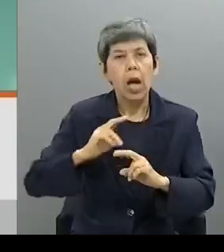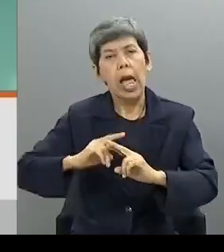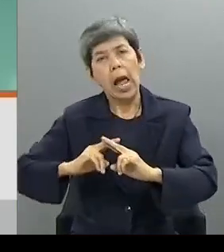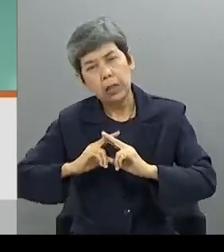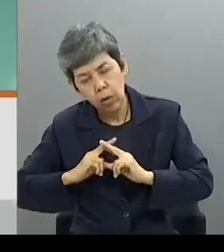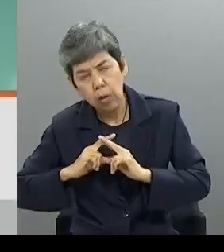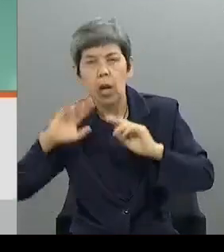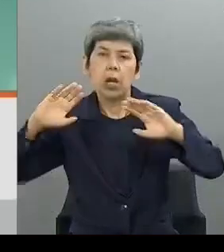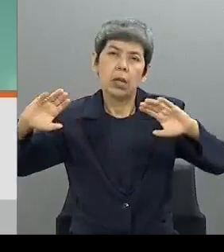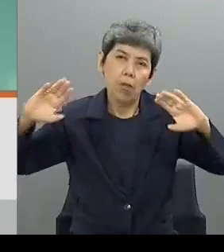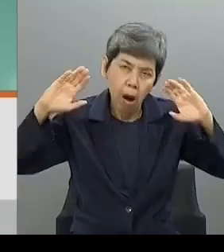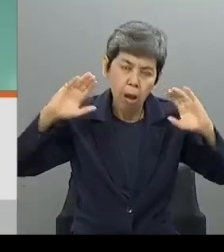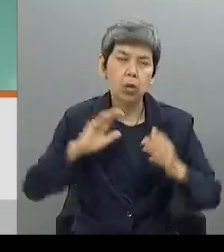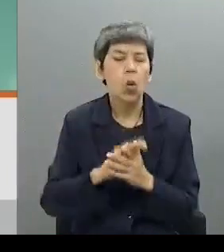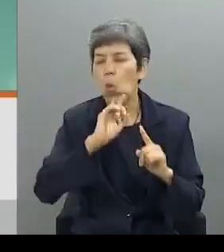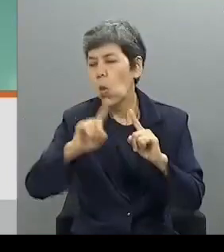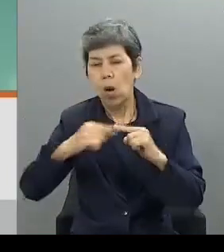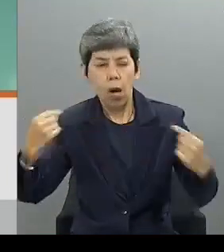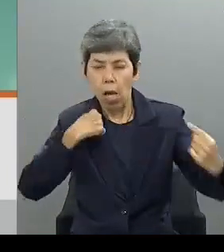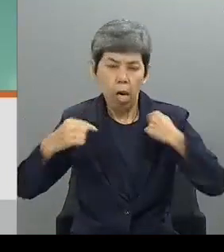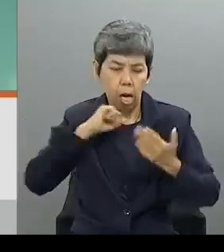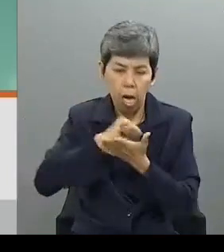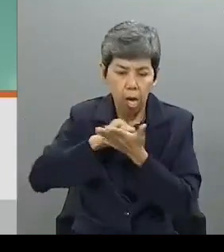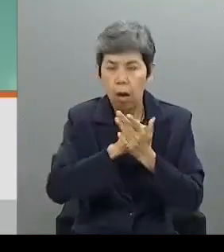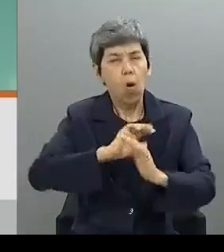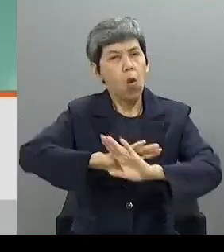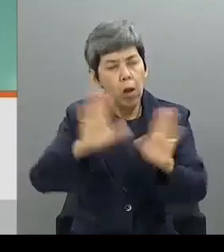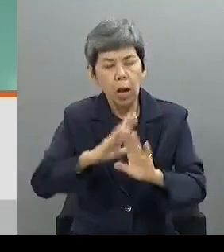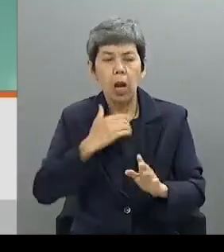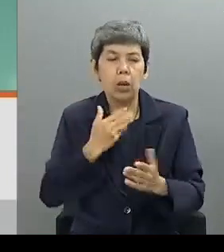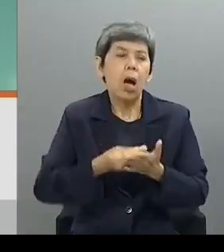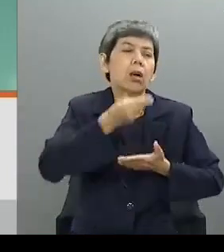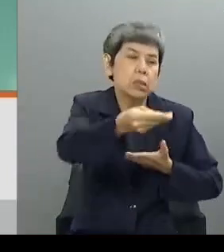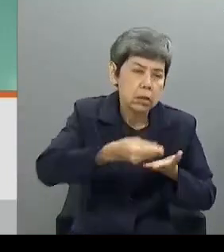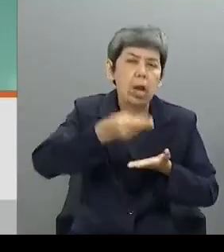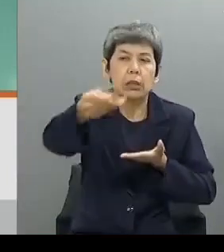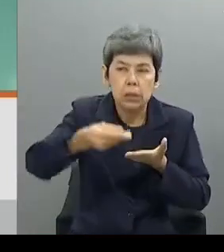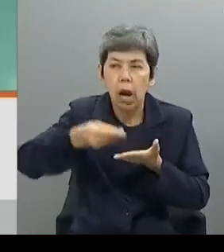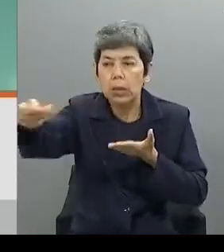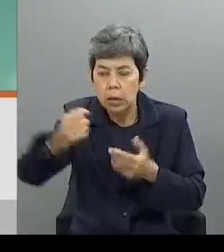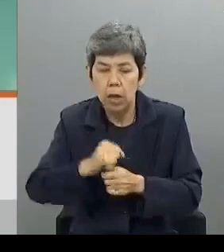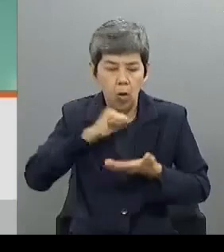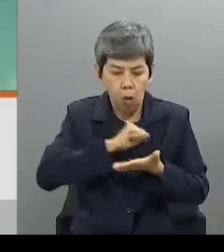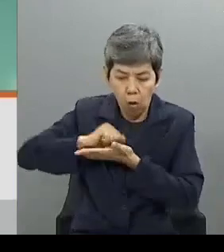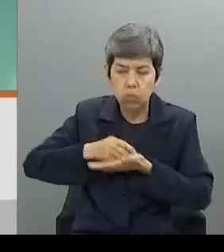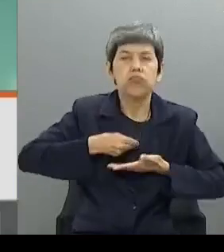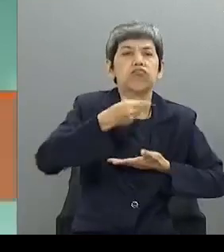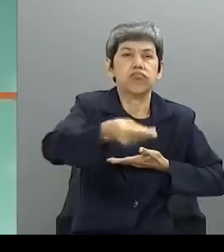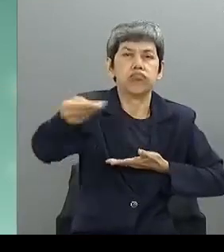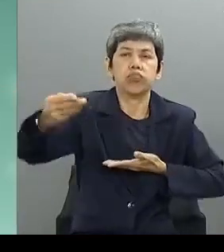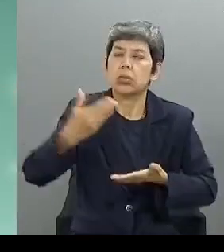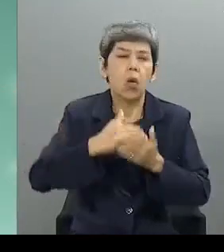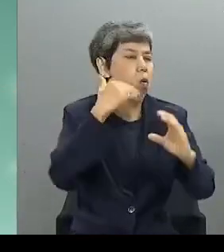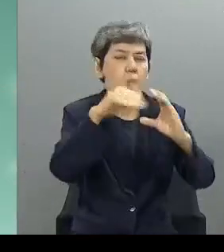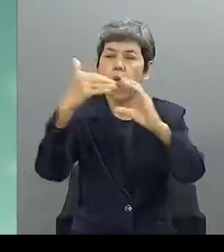ฐทุกอย่างถูกยกเลิกทางเราเนี่ยก็ต้องทยอยคืนเงินมัดจำที่เจ้าภาพมัดจำมาให้เนี่ยโอนคืนให้ทุกคนเลย